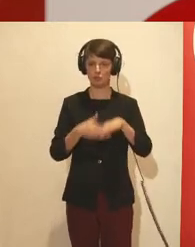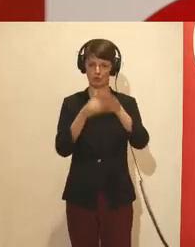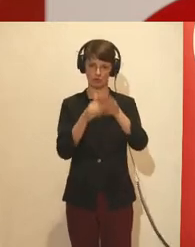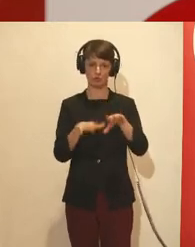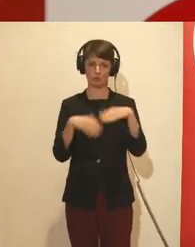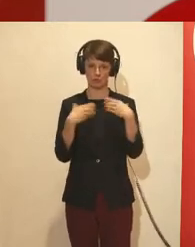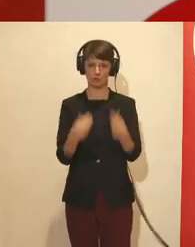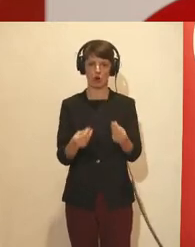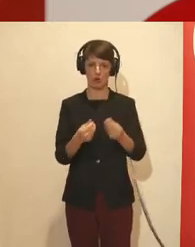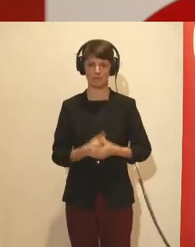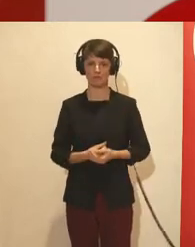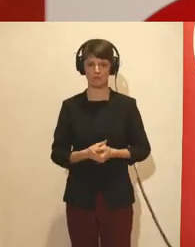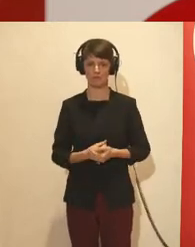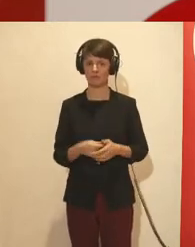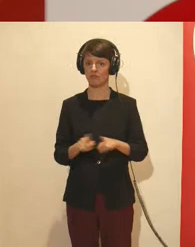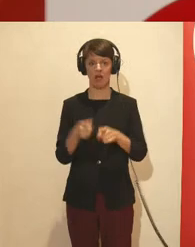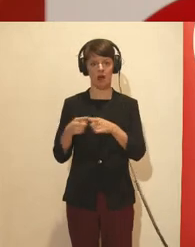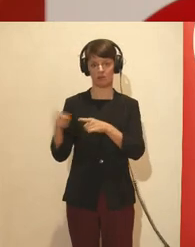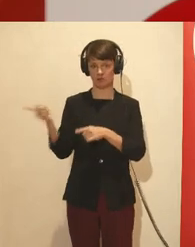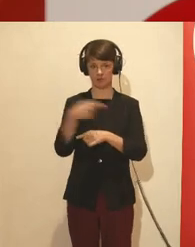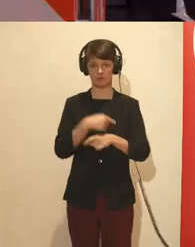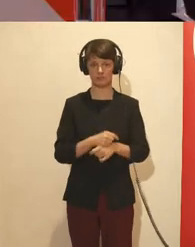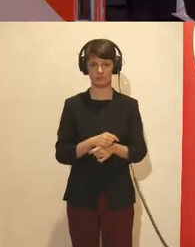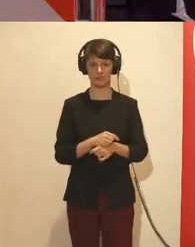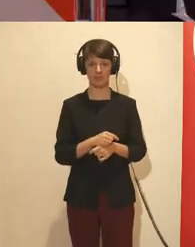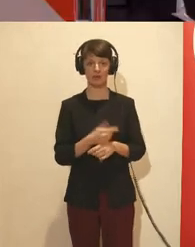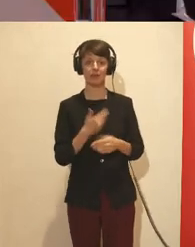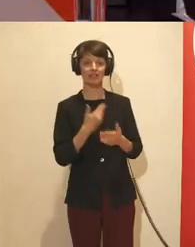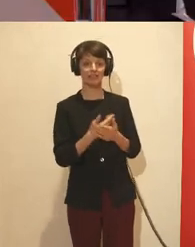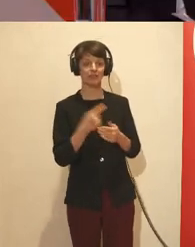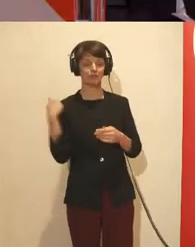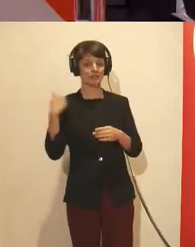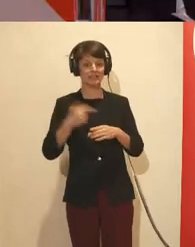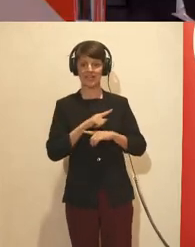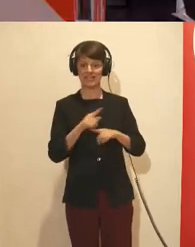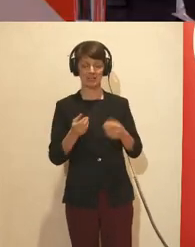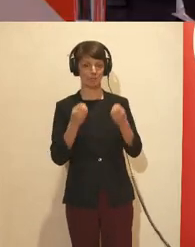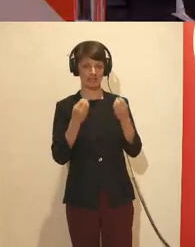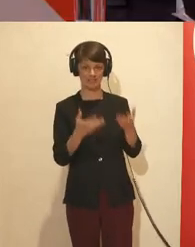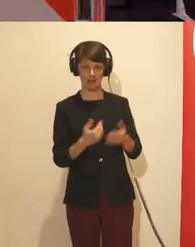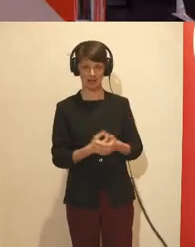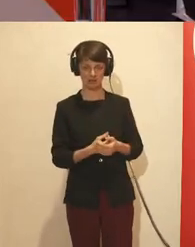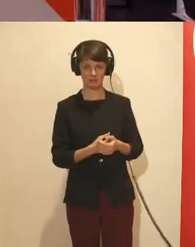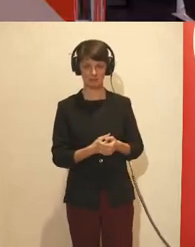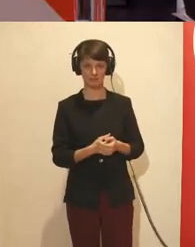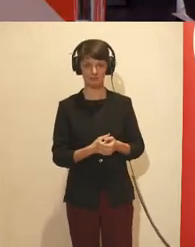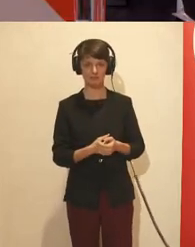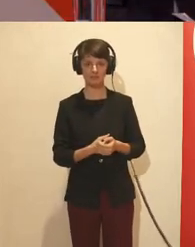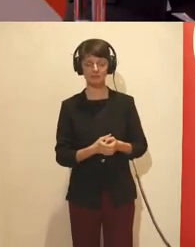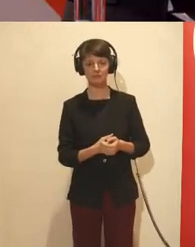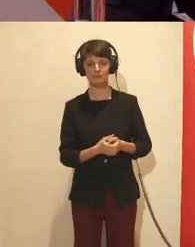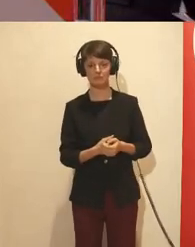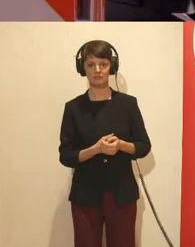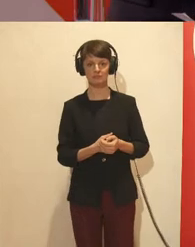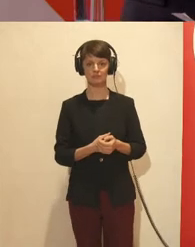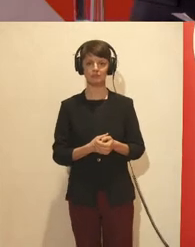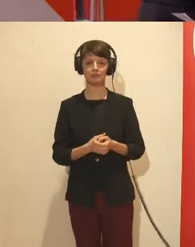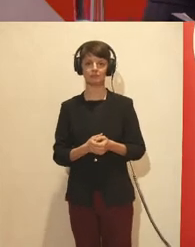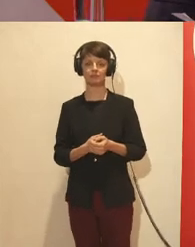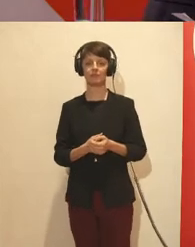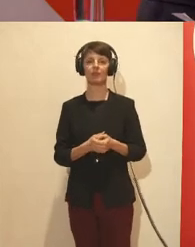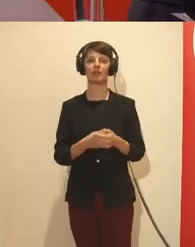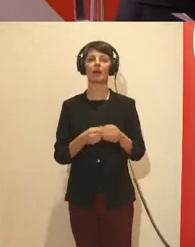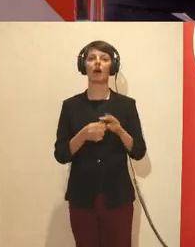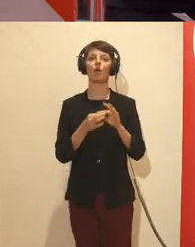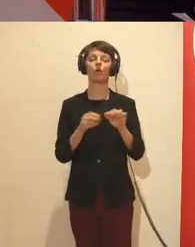verdienen wie alle anderen aber das ist ja anscheinend nicht passiert das heißt das ist ja etwas passiert das vielleicht auch was mit